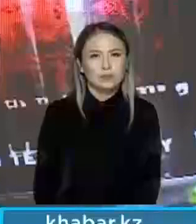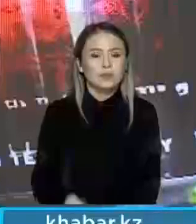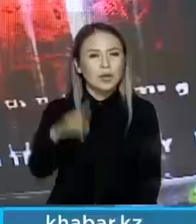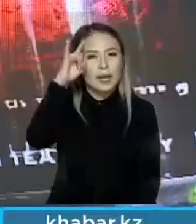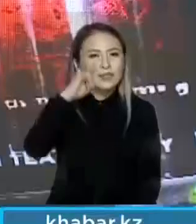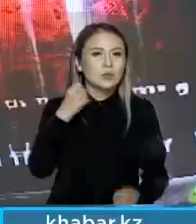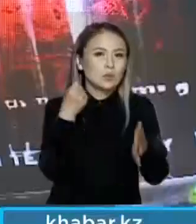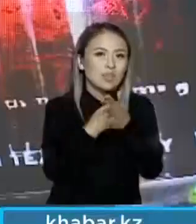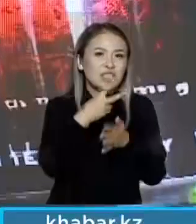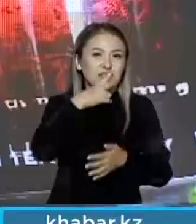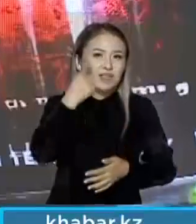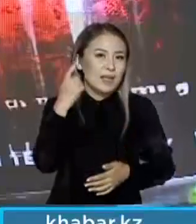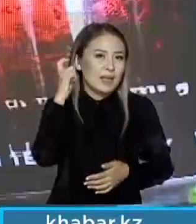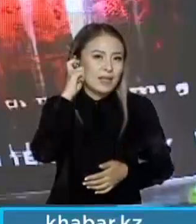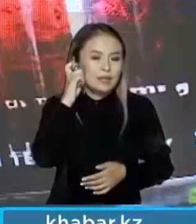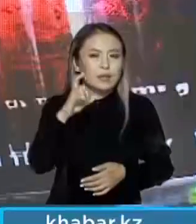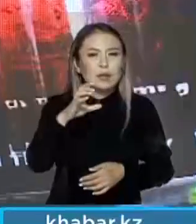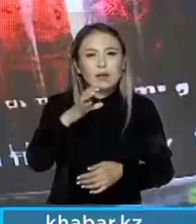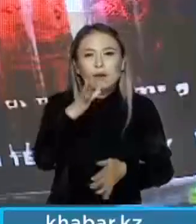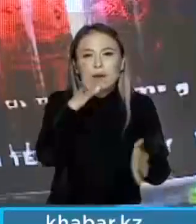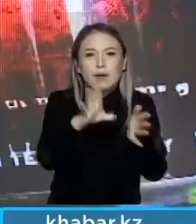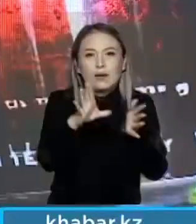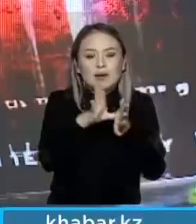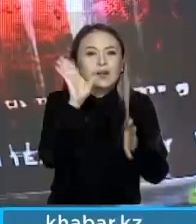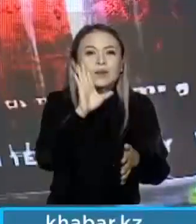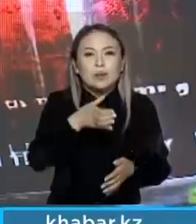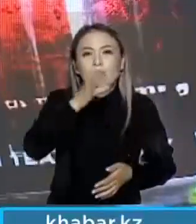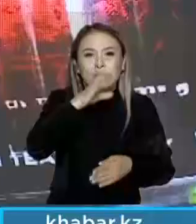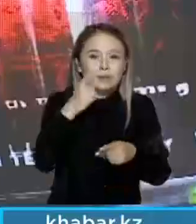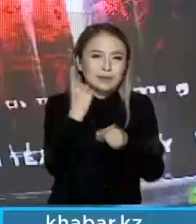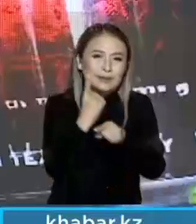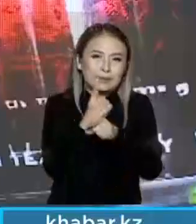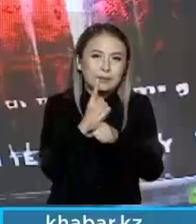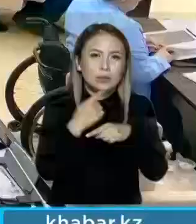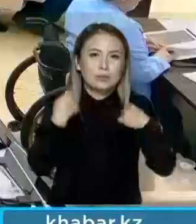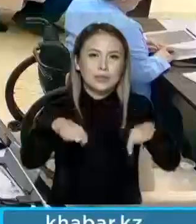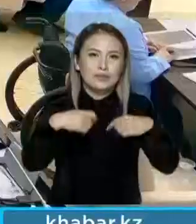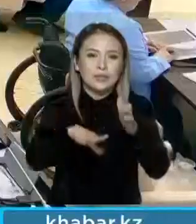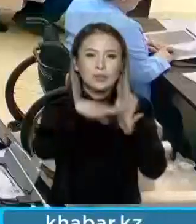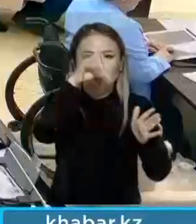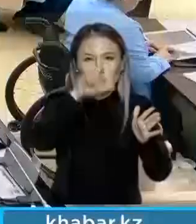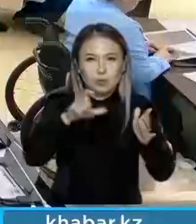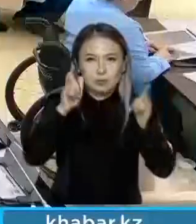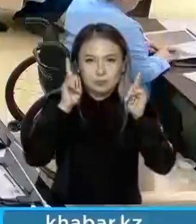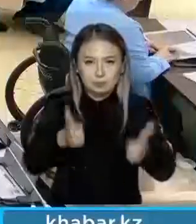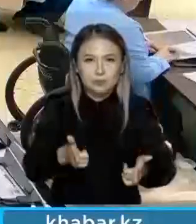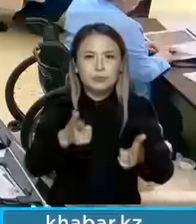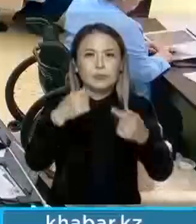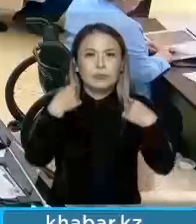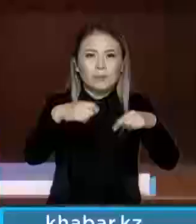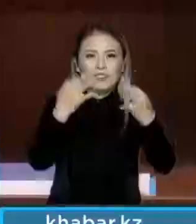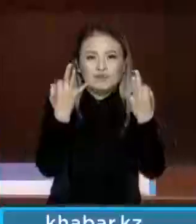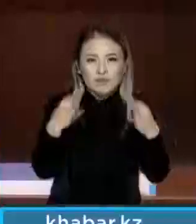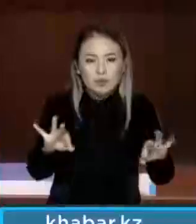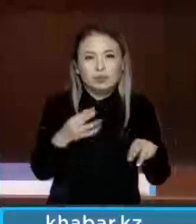Қазақстанда 21 жасқа толмағандарға энергетикалық сусын сатуға болмайды. Бүгін сенат депутаттары тиісті заңды мақұлдады. Еркін